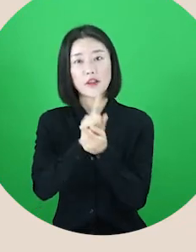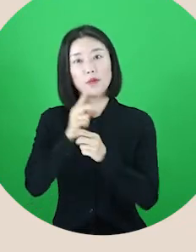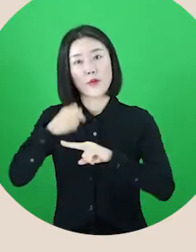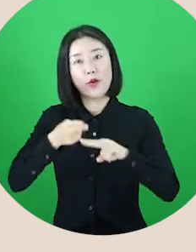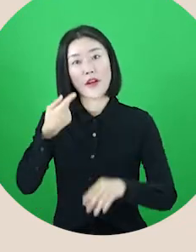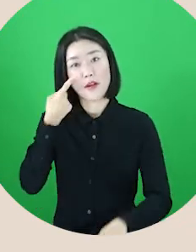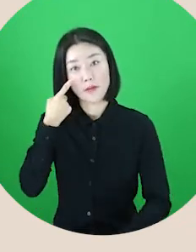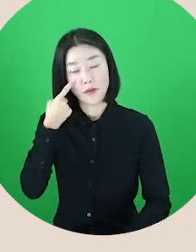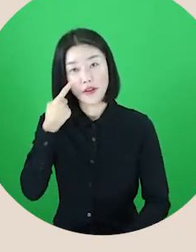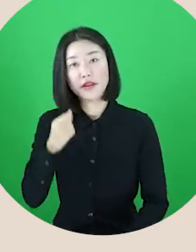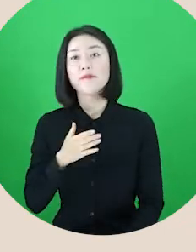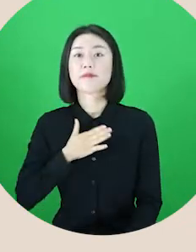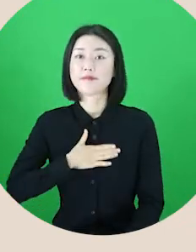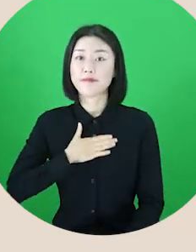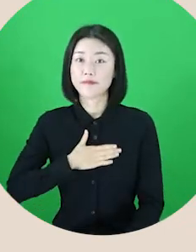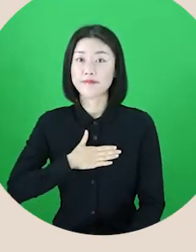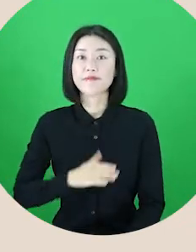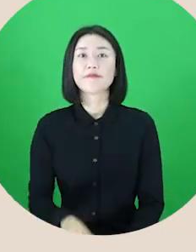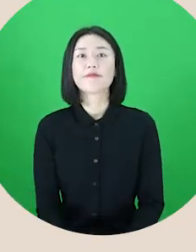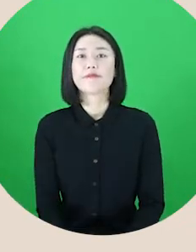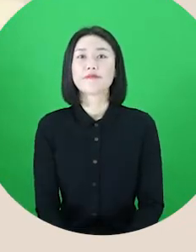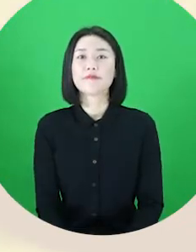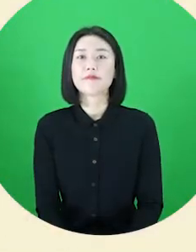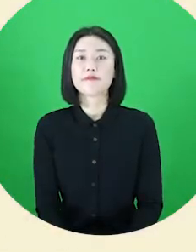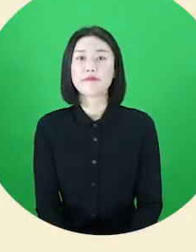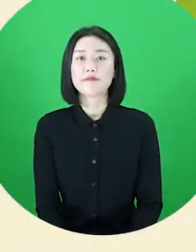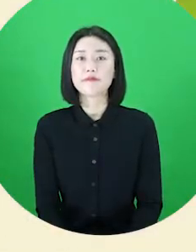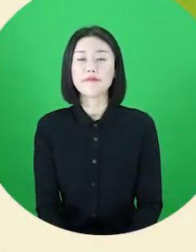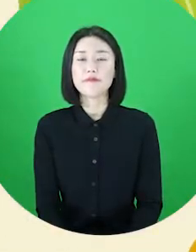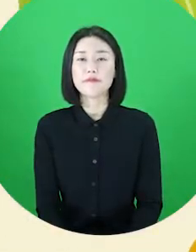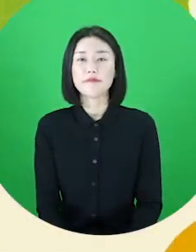조리하기. 이렇게 2단계로 함께 만들겠습니다.